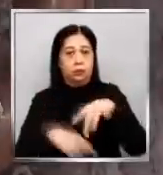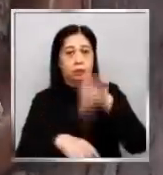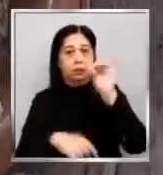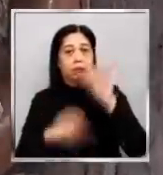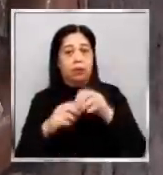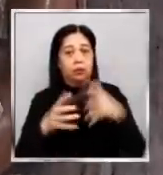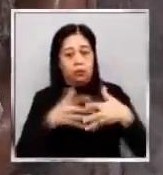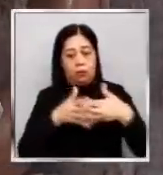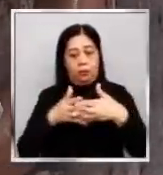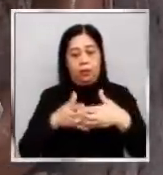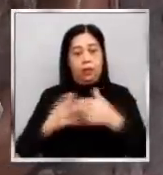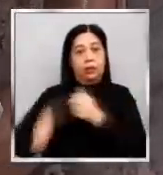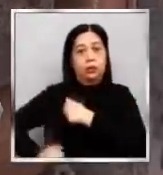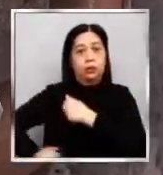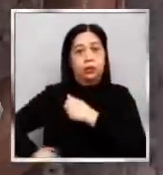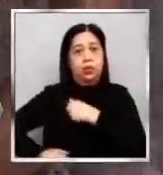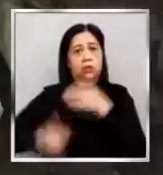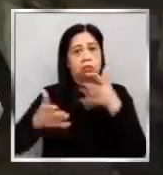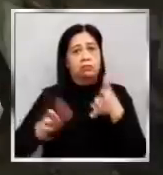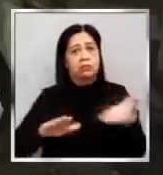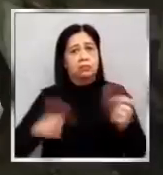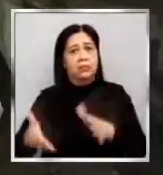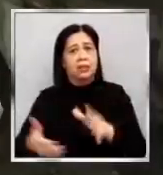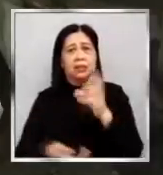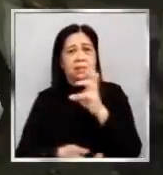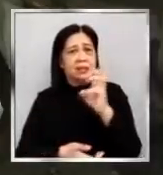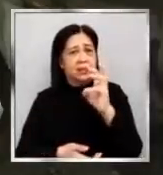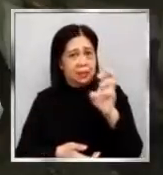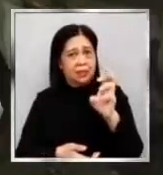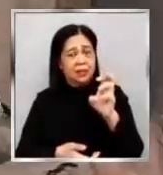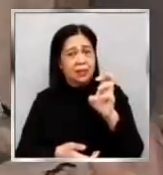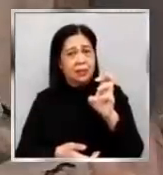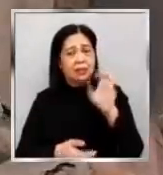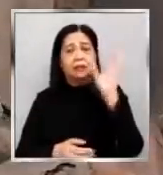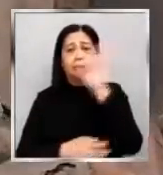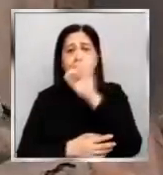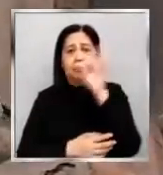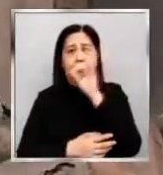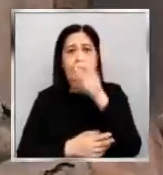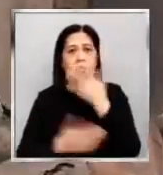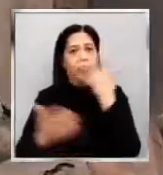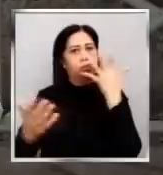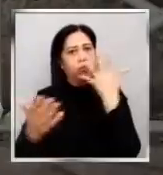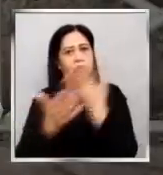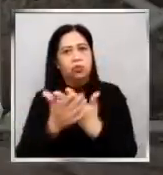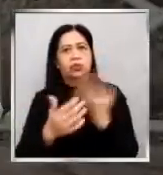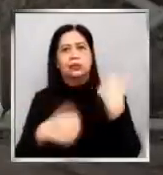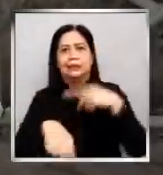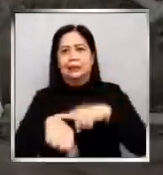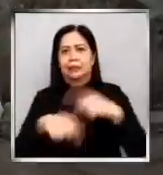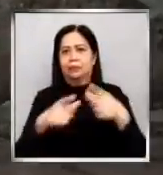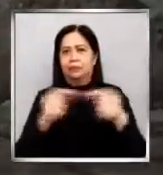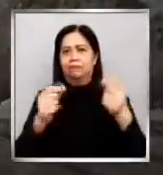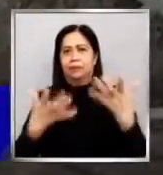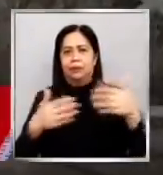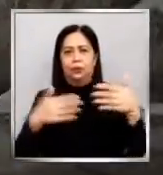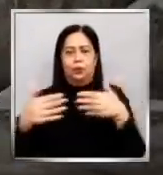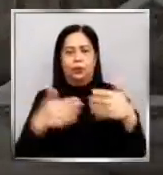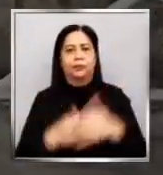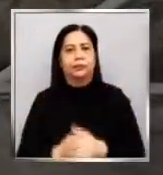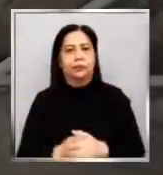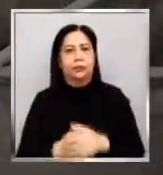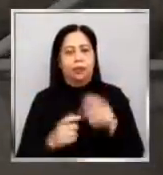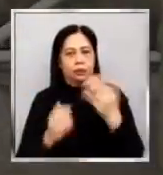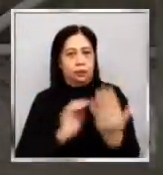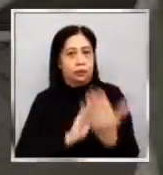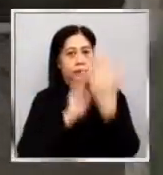sundalo ang mga labi ng nasa 600 na mga Pilipino na ikinulong noong panahon ng Hapon. Ito ang bubungad sa'yo pagpasok